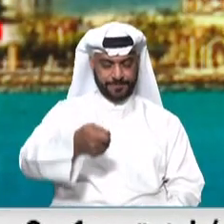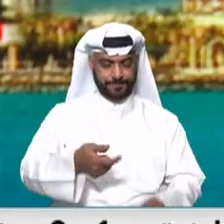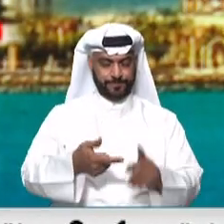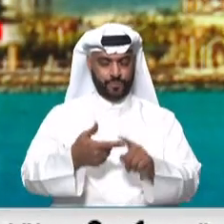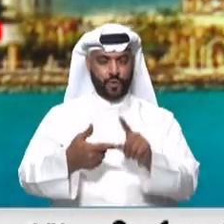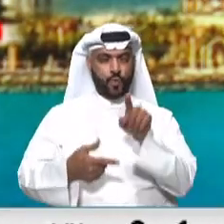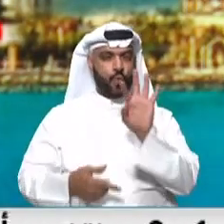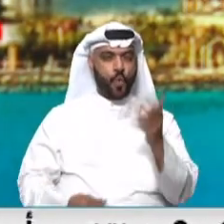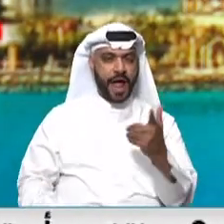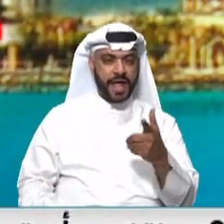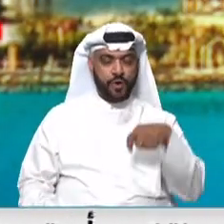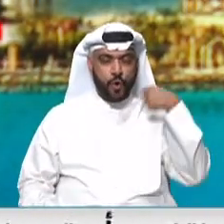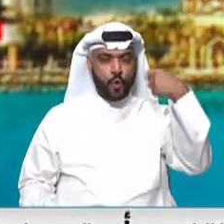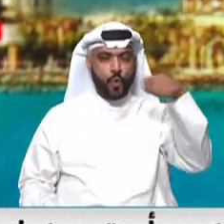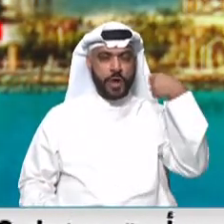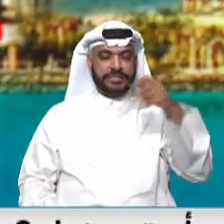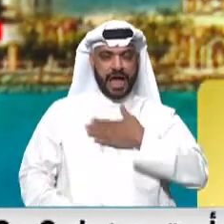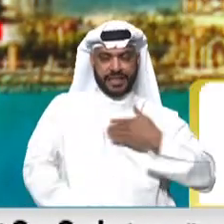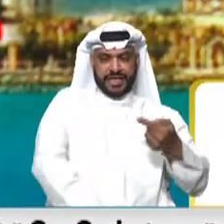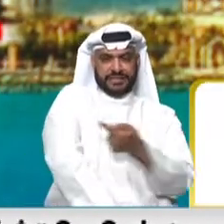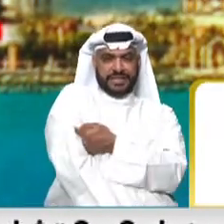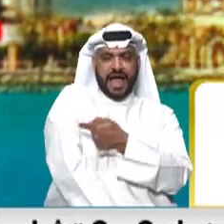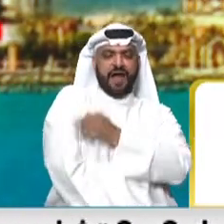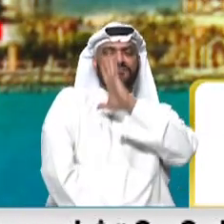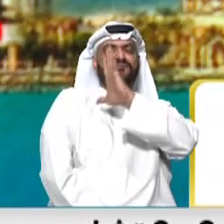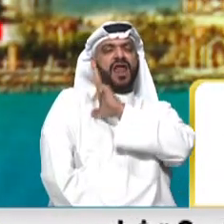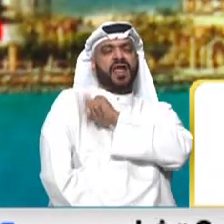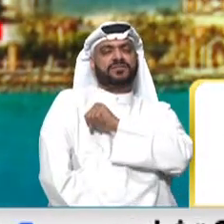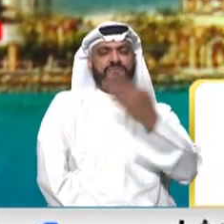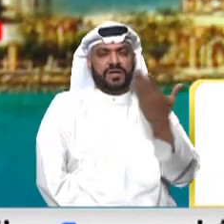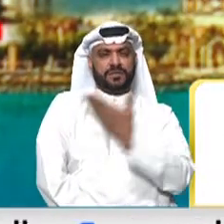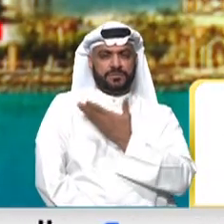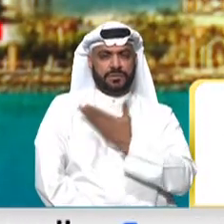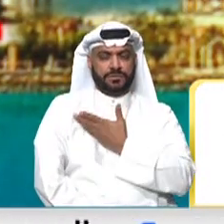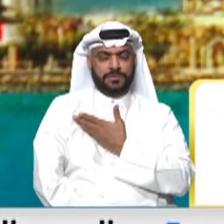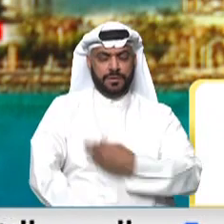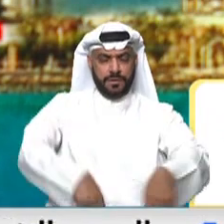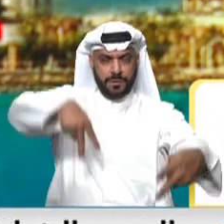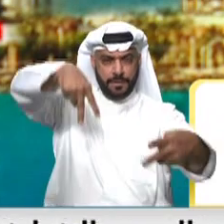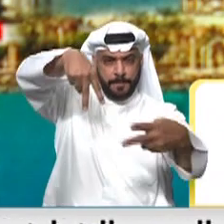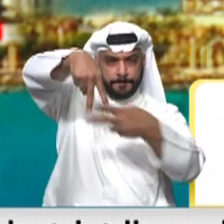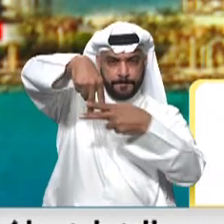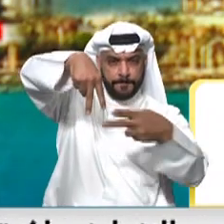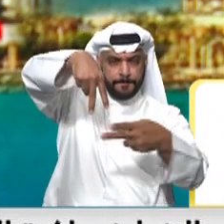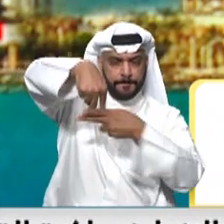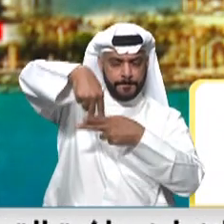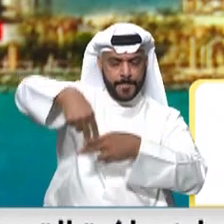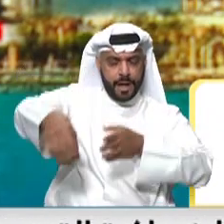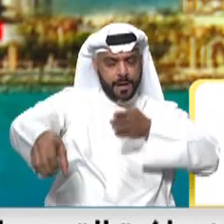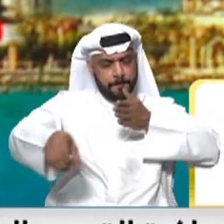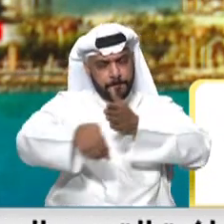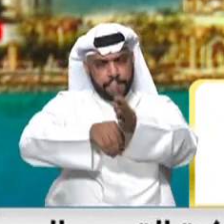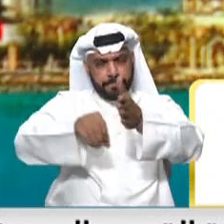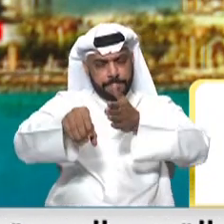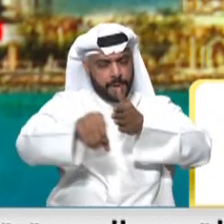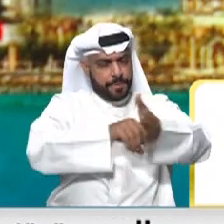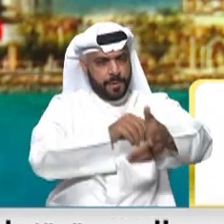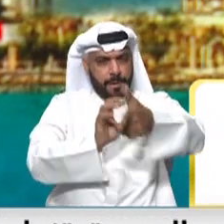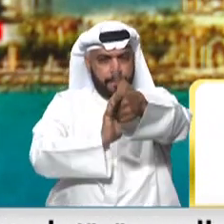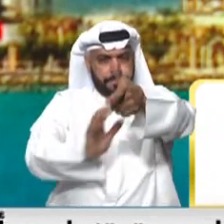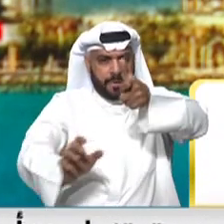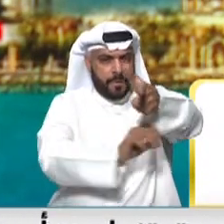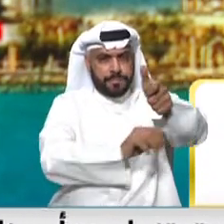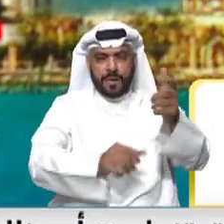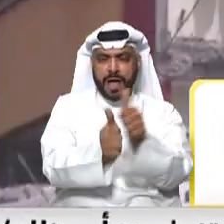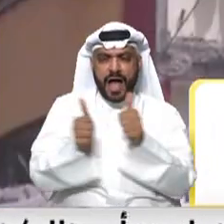أعلنت وزارة الصحة في غزة اليوم أن الاحتلال الإسرائيلي ارتكب 7 مجازر ضد العائلات في قطاع غزة، وصل منها